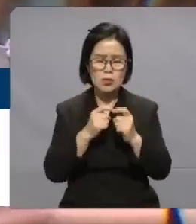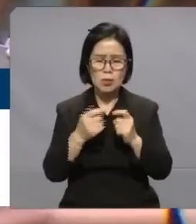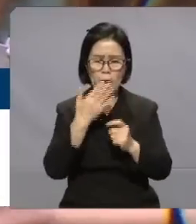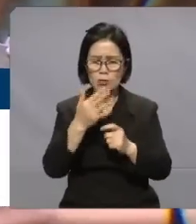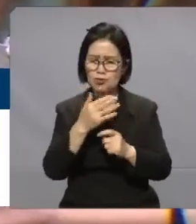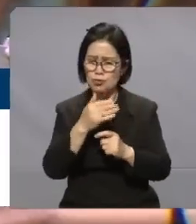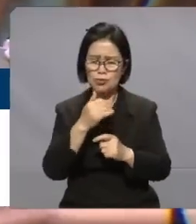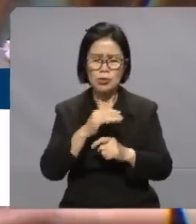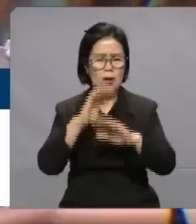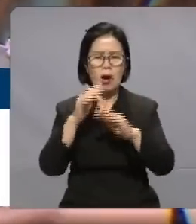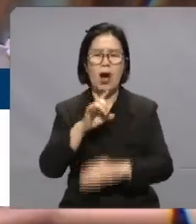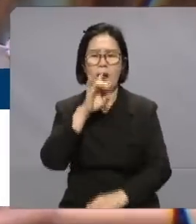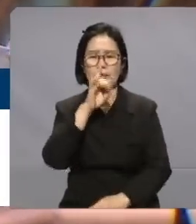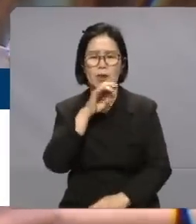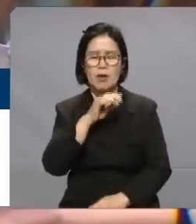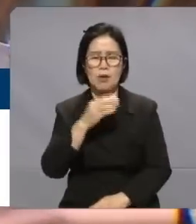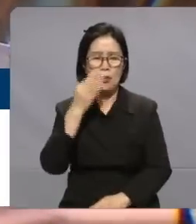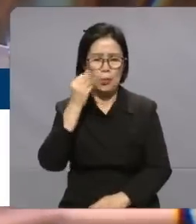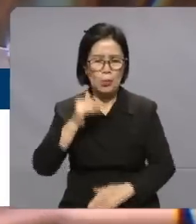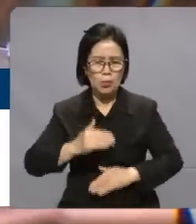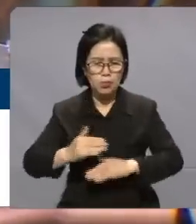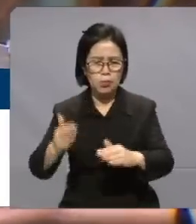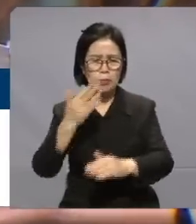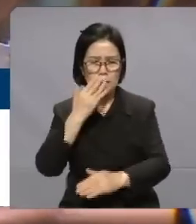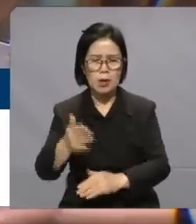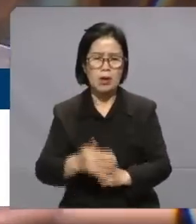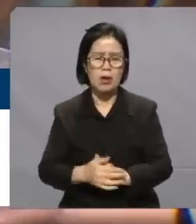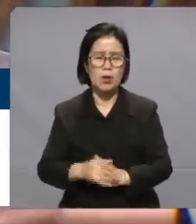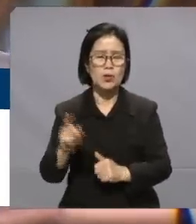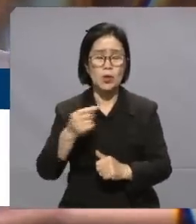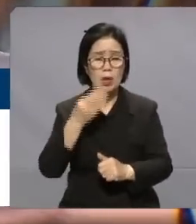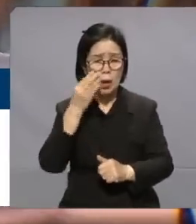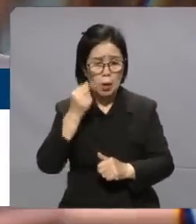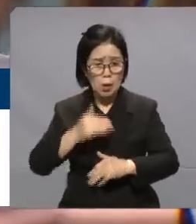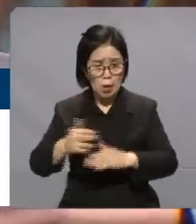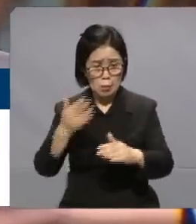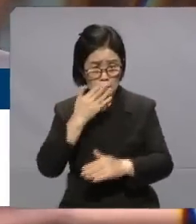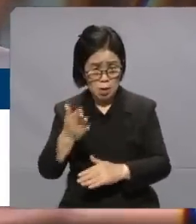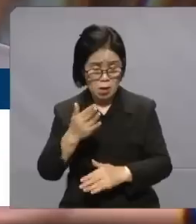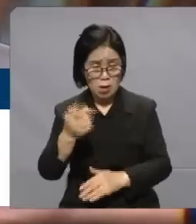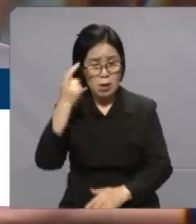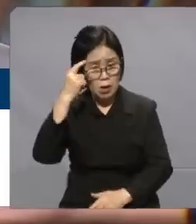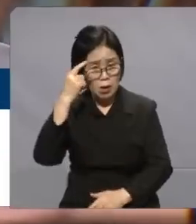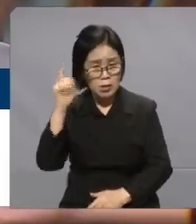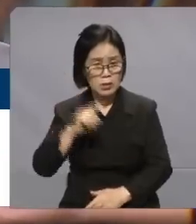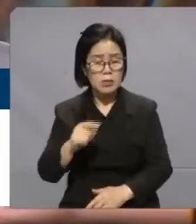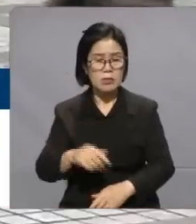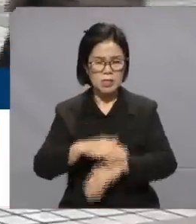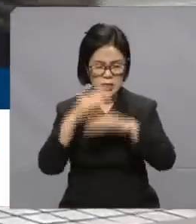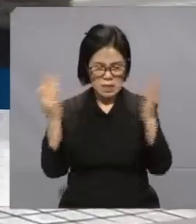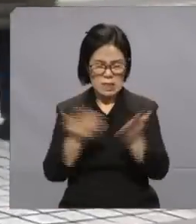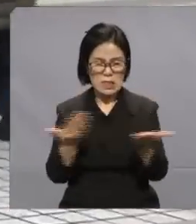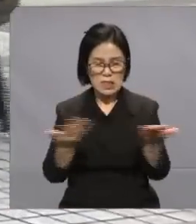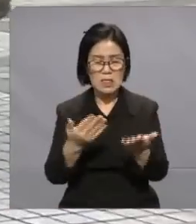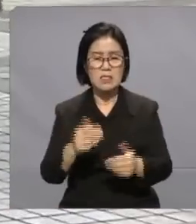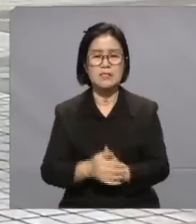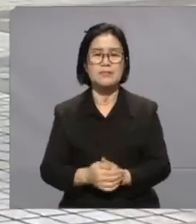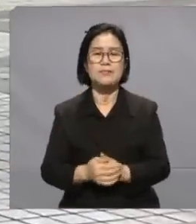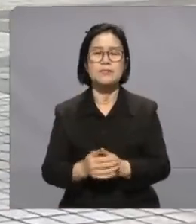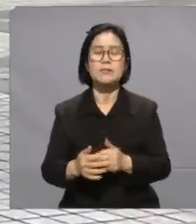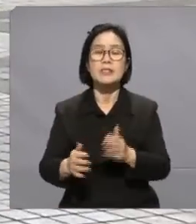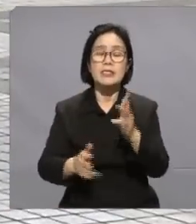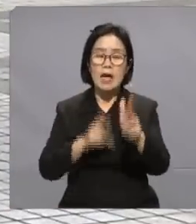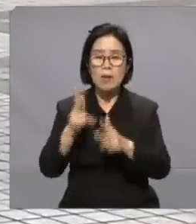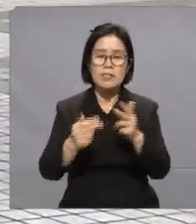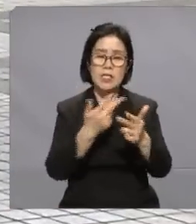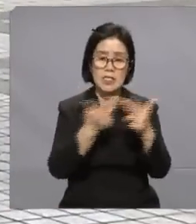내용들이 아닙니다. 그리고 일사천리로 다 진행될 수 있는데 어떻게 일사천리로 다 진행될 수 있었겠습니까? 그 방대한 일들이. 대장동 사업에서